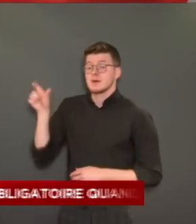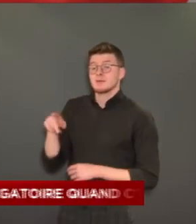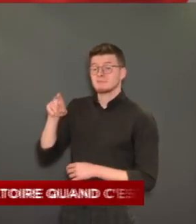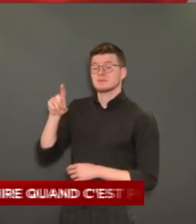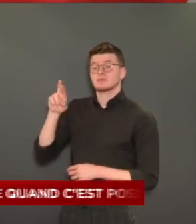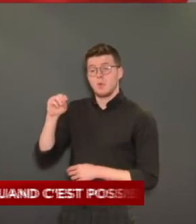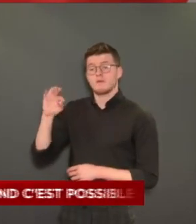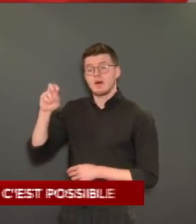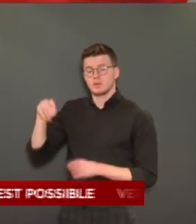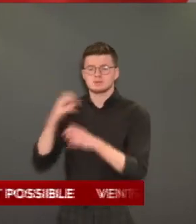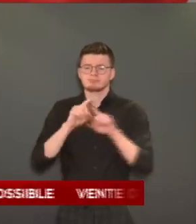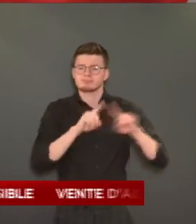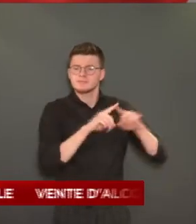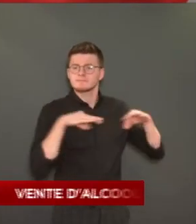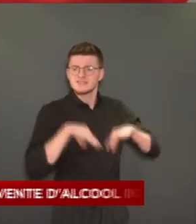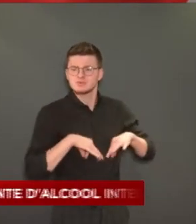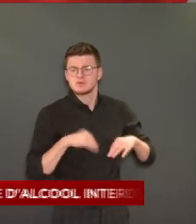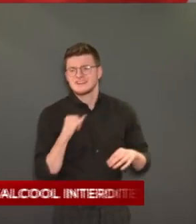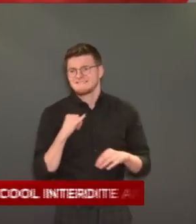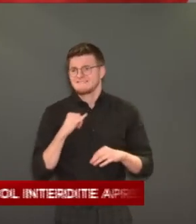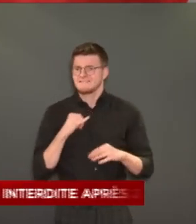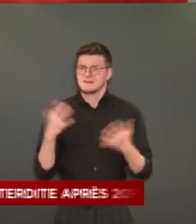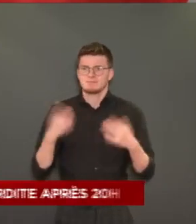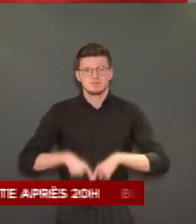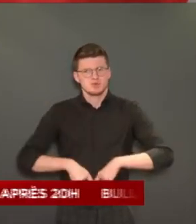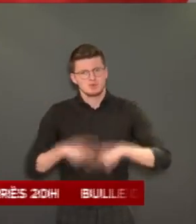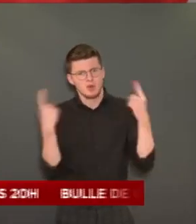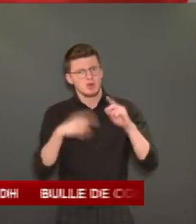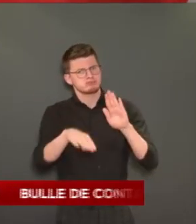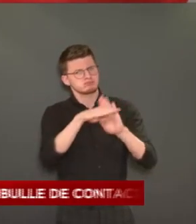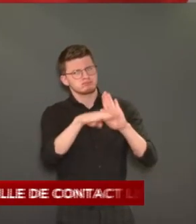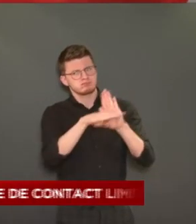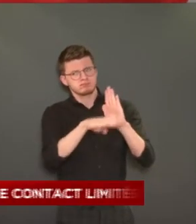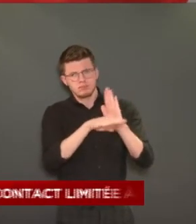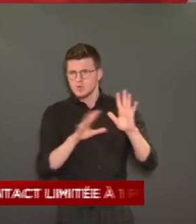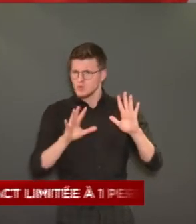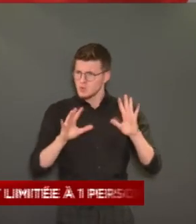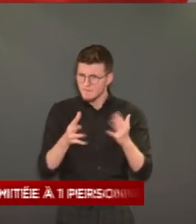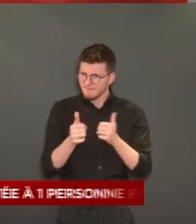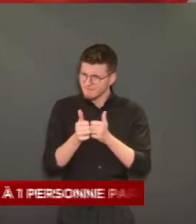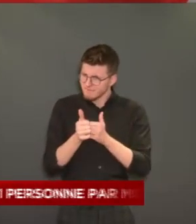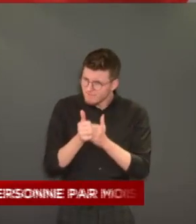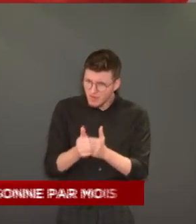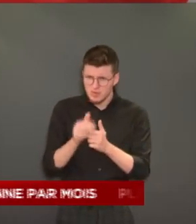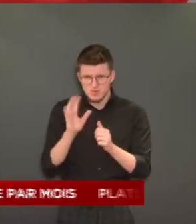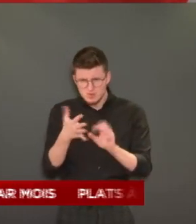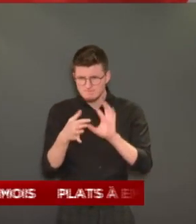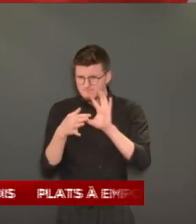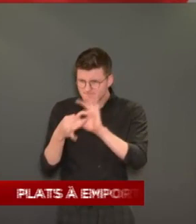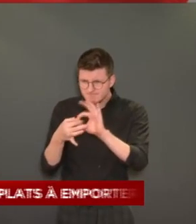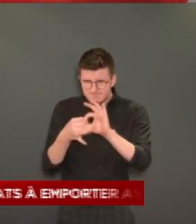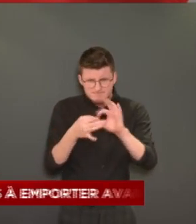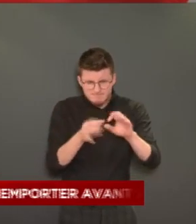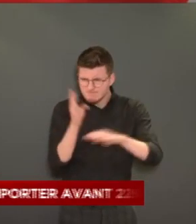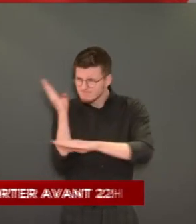tous les ministres, au niveau du sport et de la culture, eh bien ce travail-là, c'est un travail aussi qui permettra